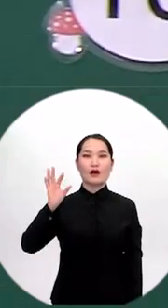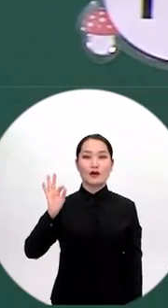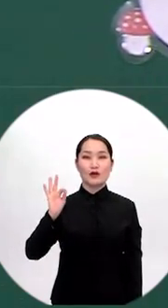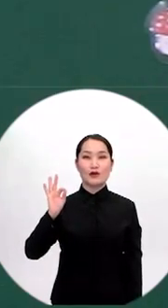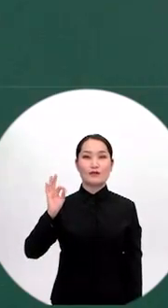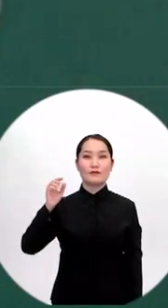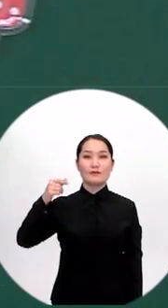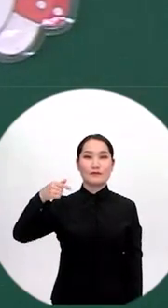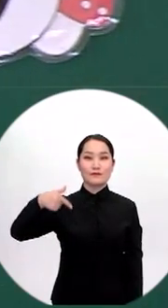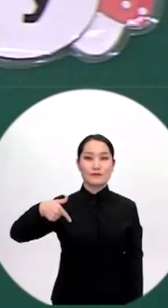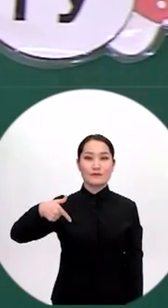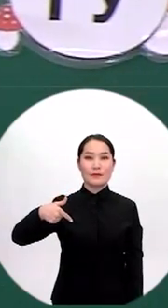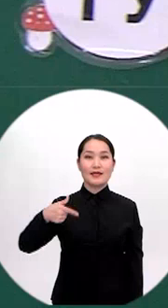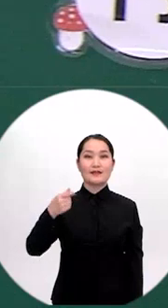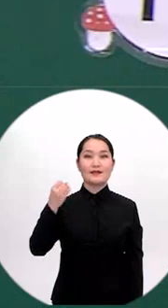Ко.